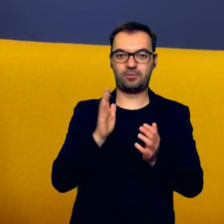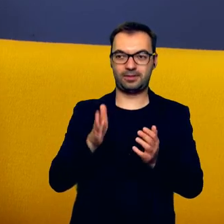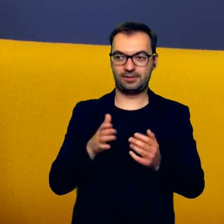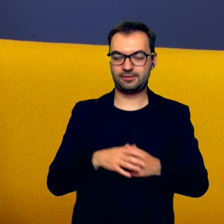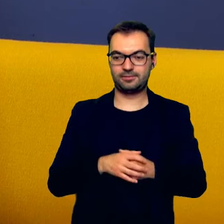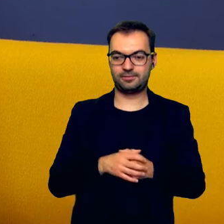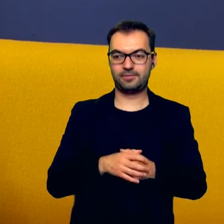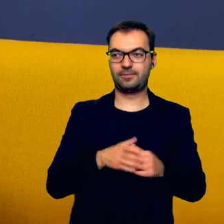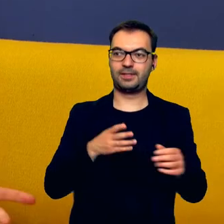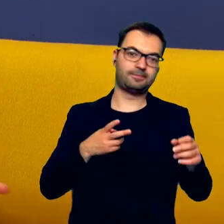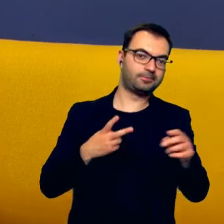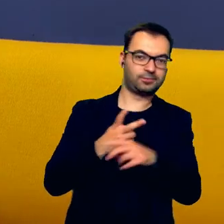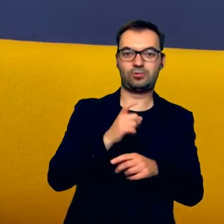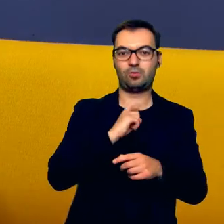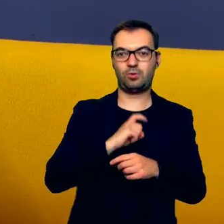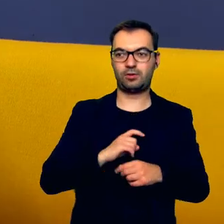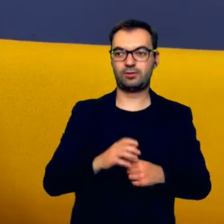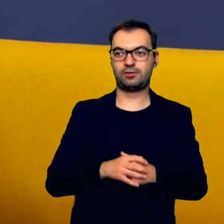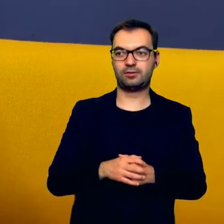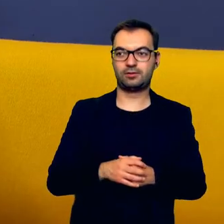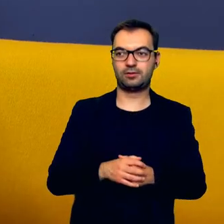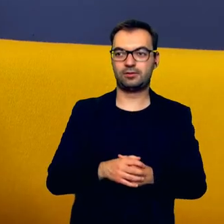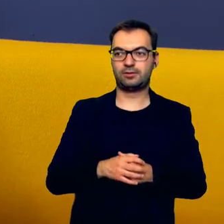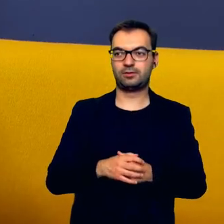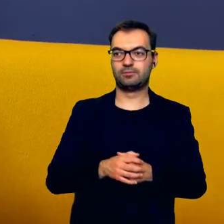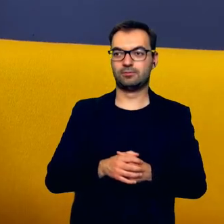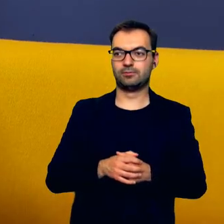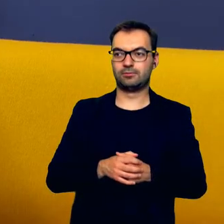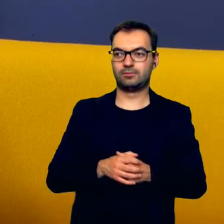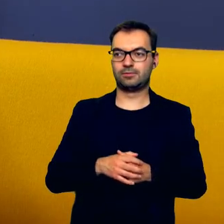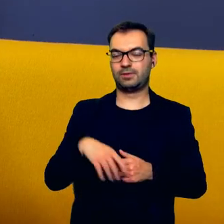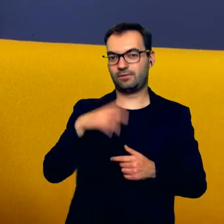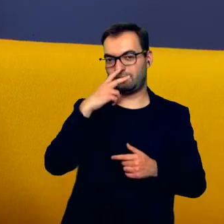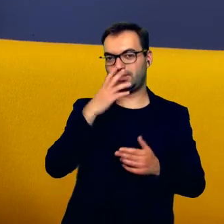przydadzą. Wpadli do jego biura, zastali